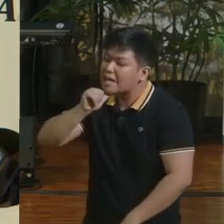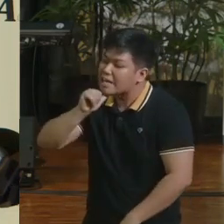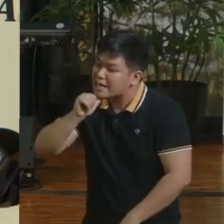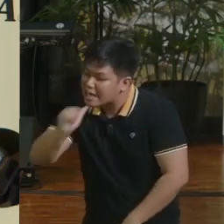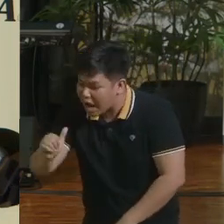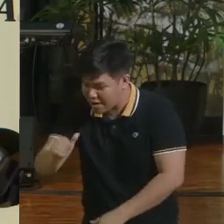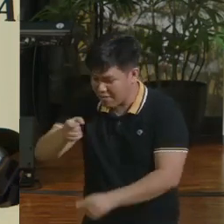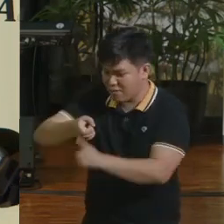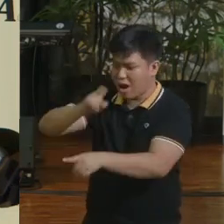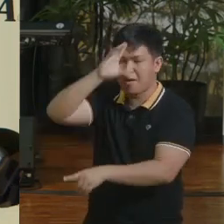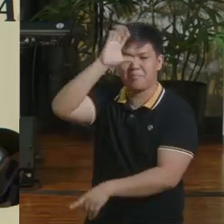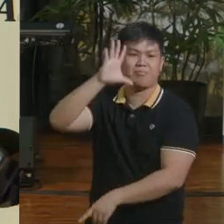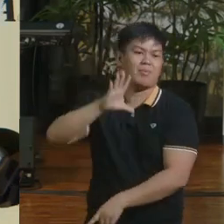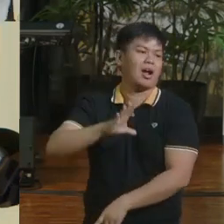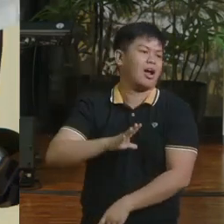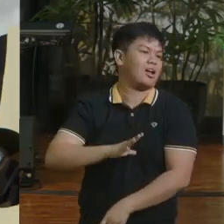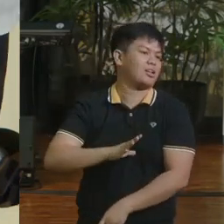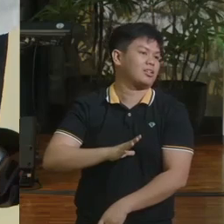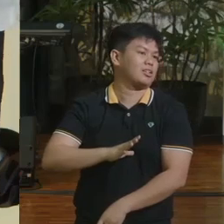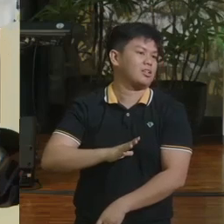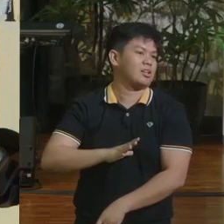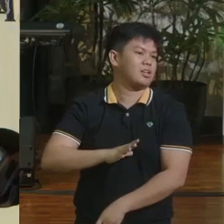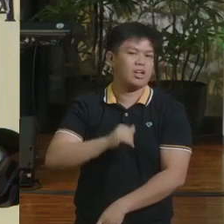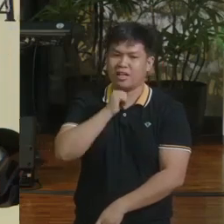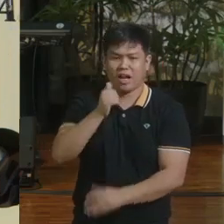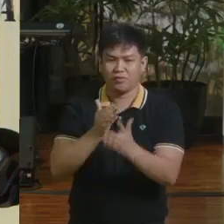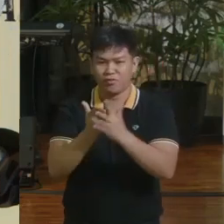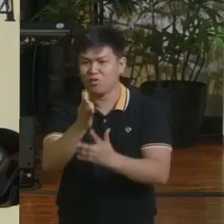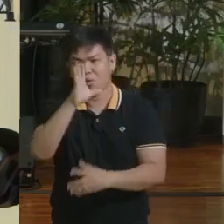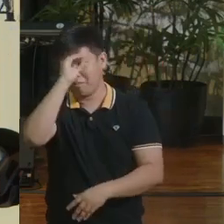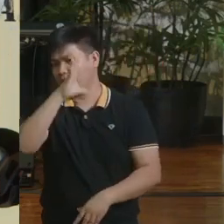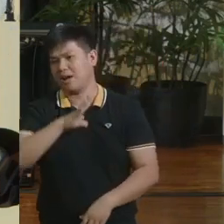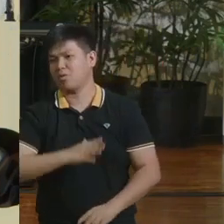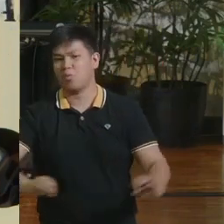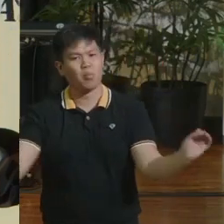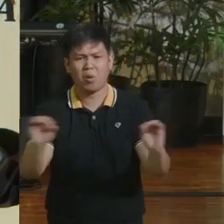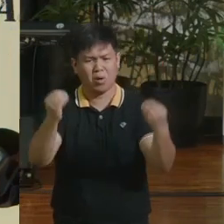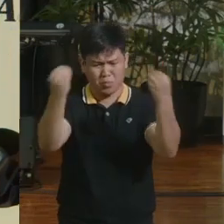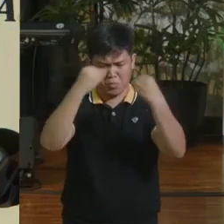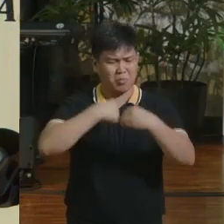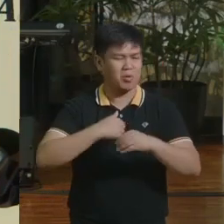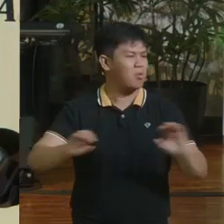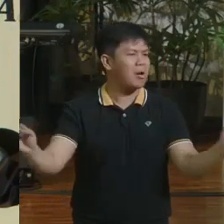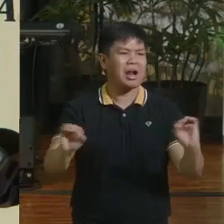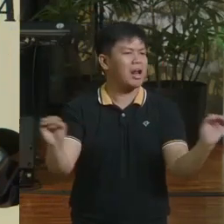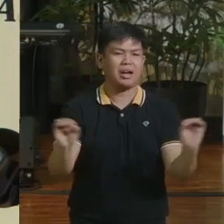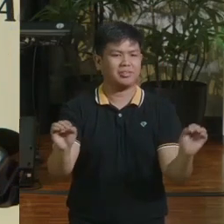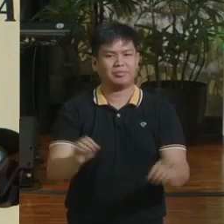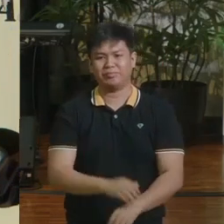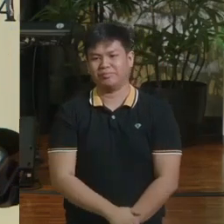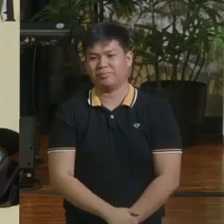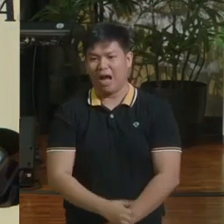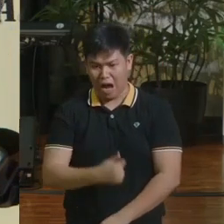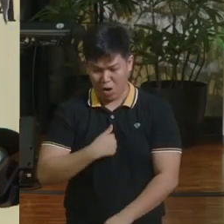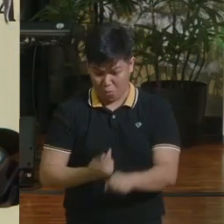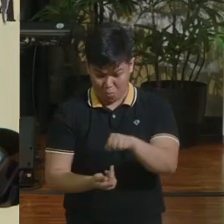from men nor through man. Not from men nor through